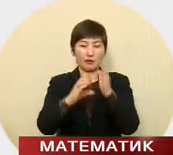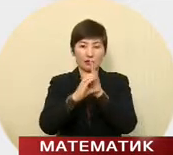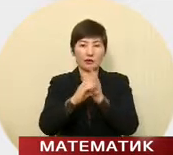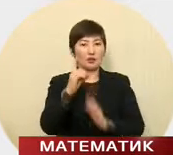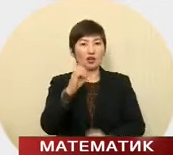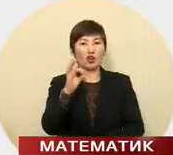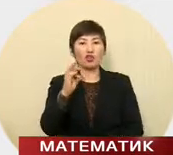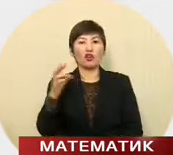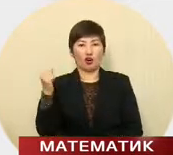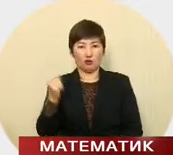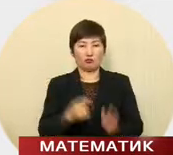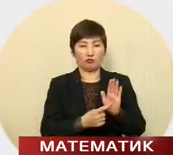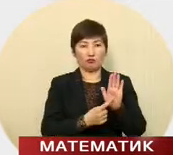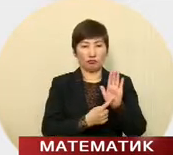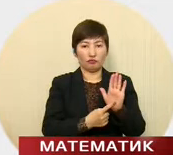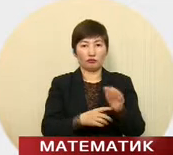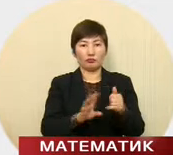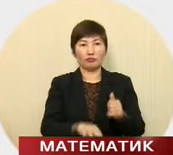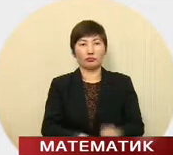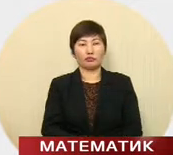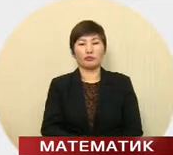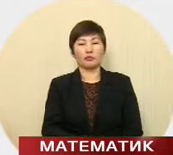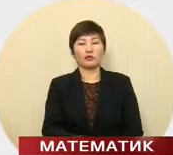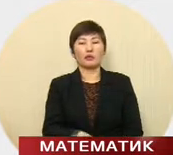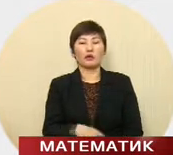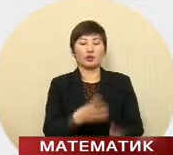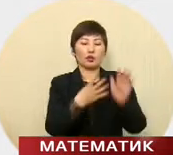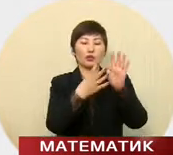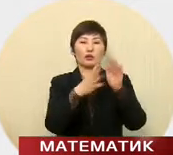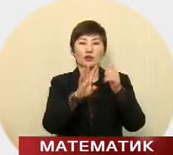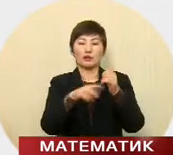2-р тамирчин 9 оноо авсан. За, тэгвэл